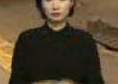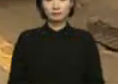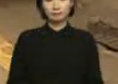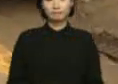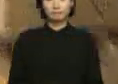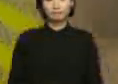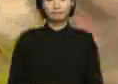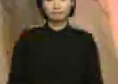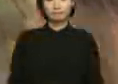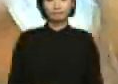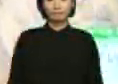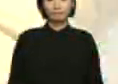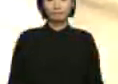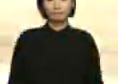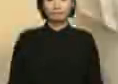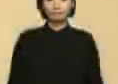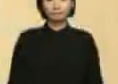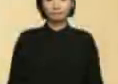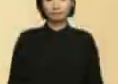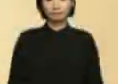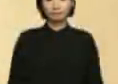이슈 2g 입니다